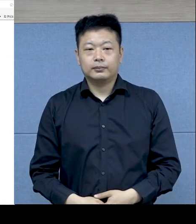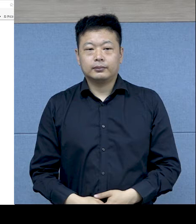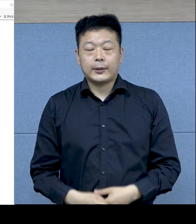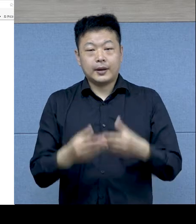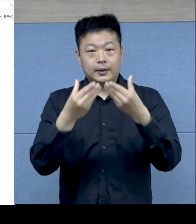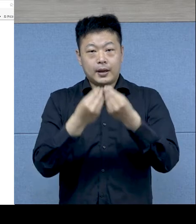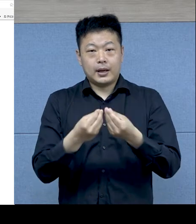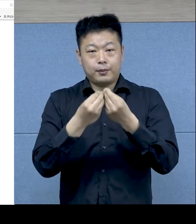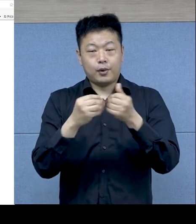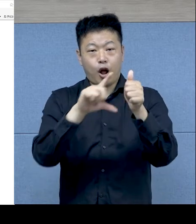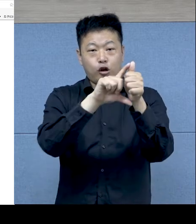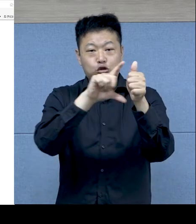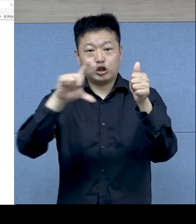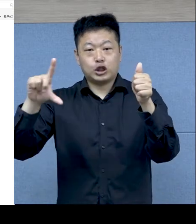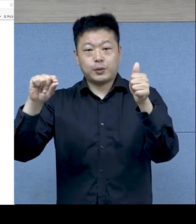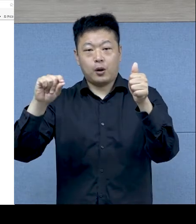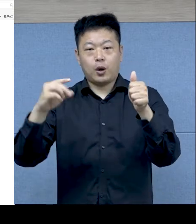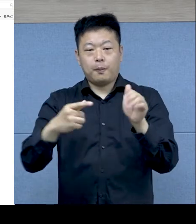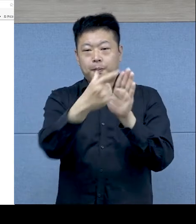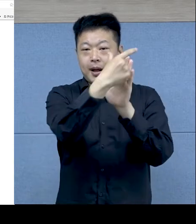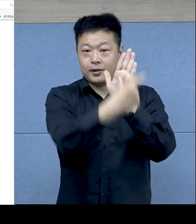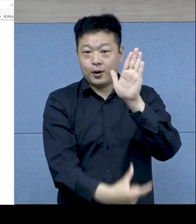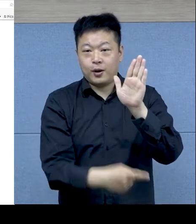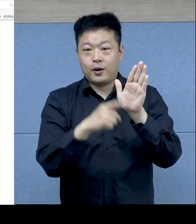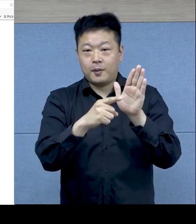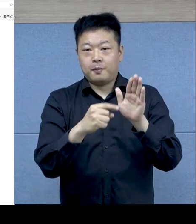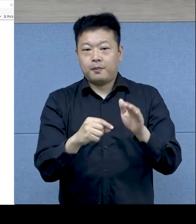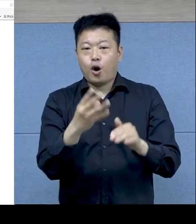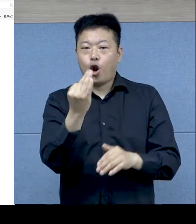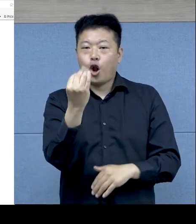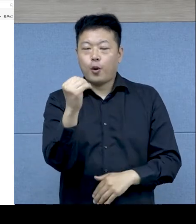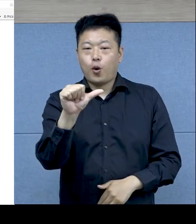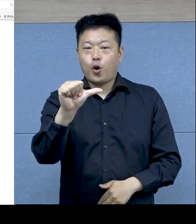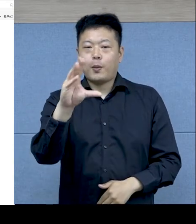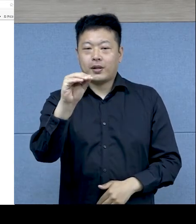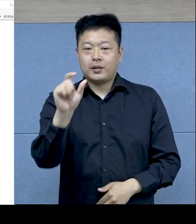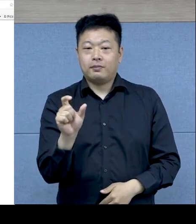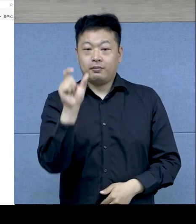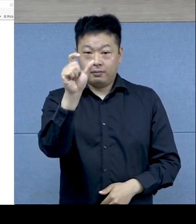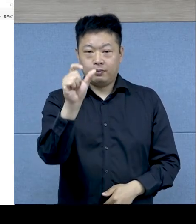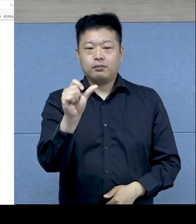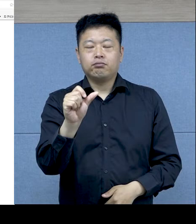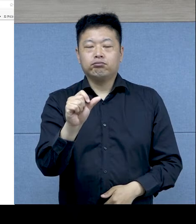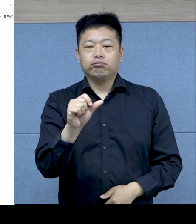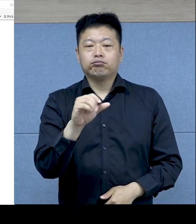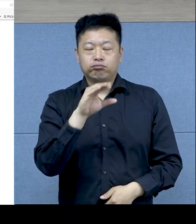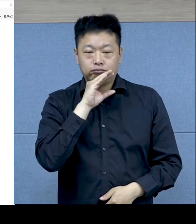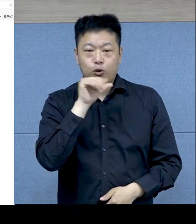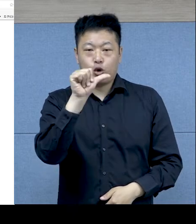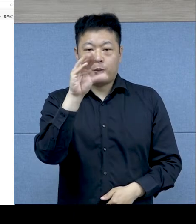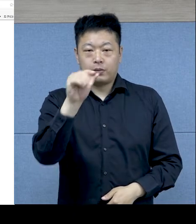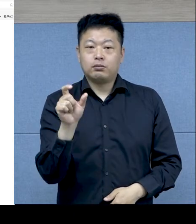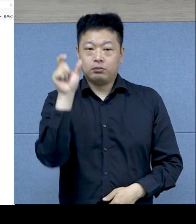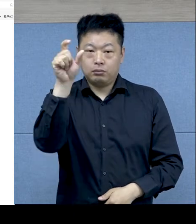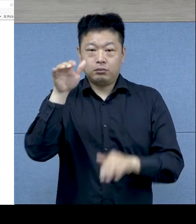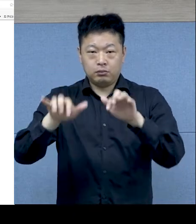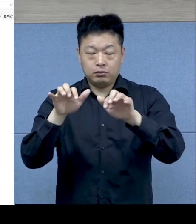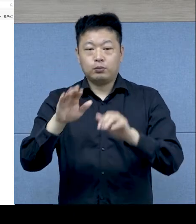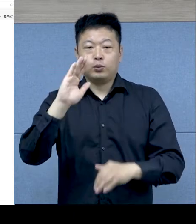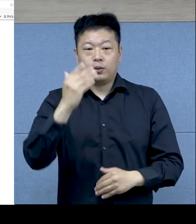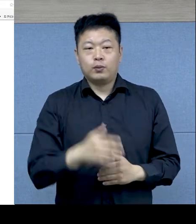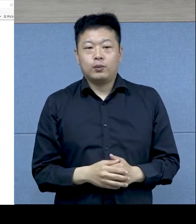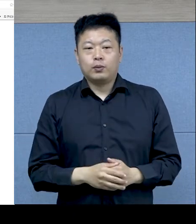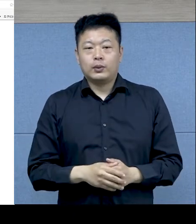돼요. 예를 들어서 현수막과 배너를 제작하는 비용이 5만 원이다. 그럼 5만 원을 넣어주시고 식비